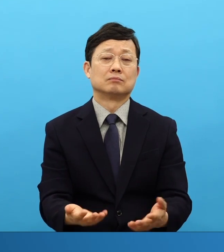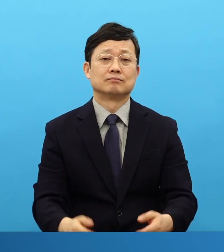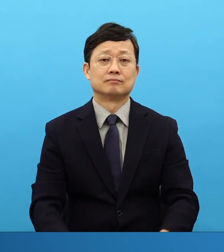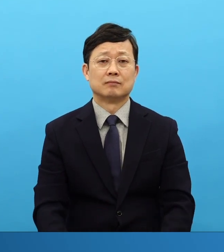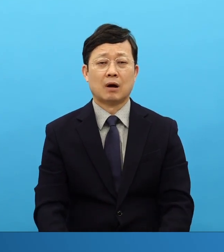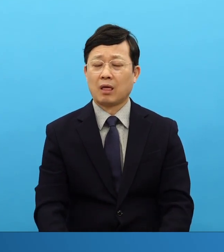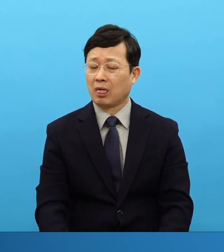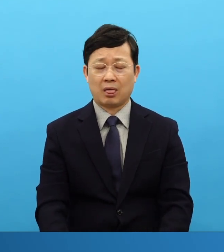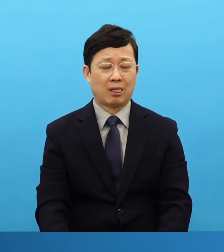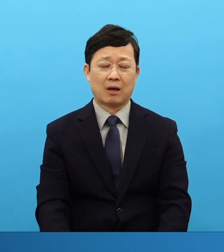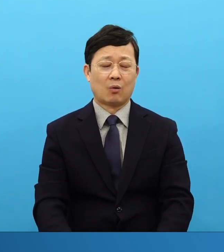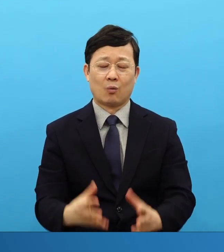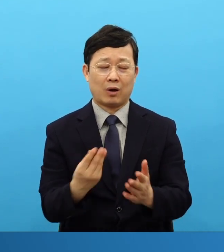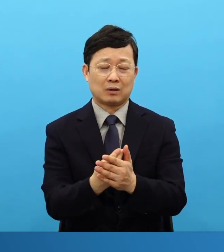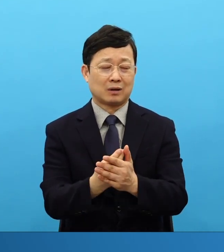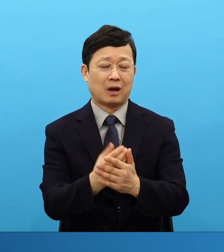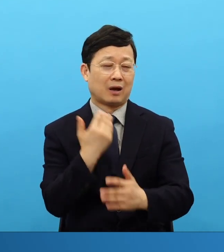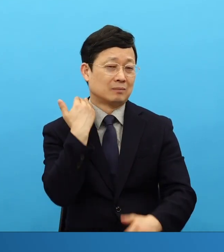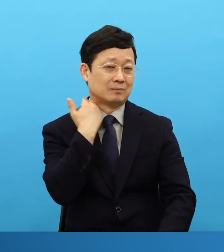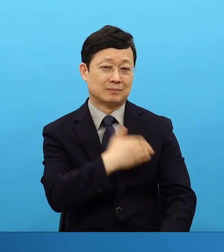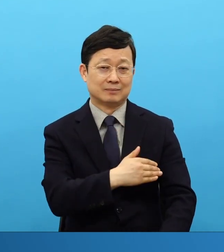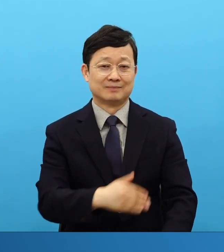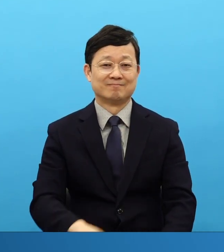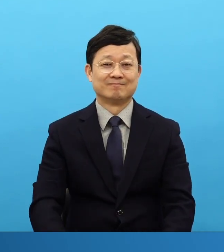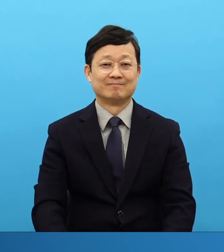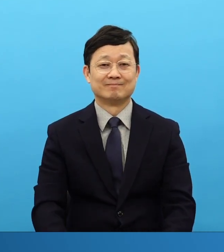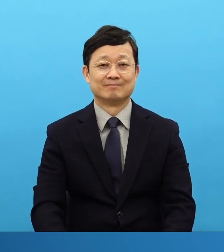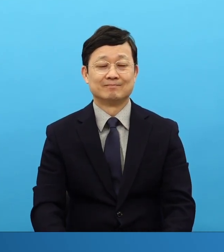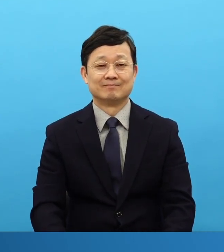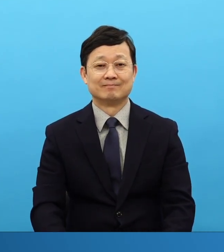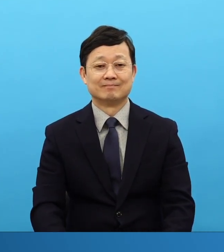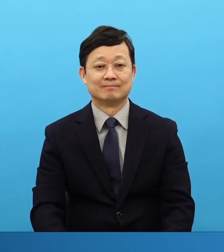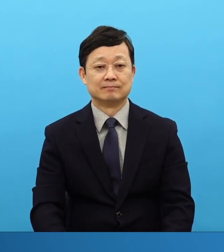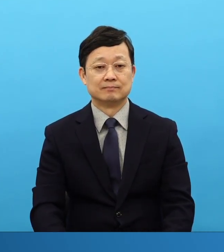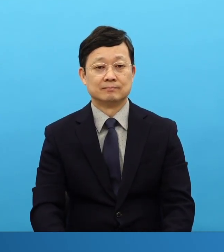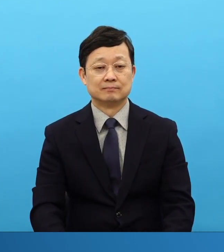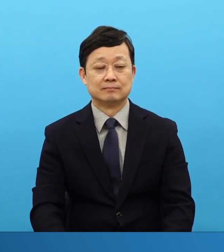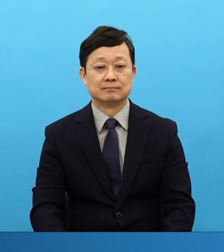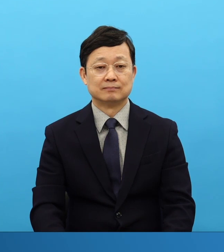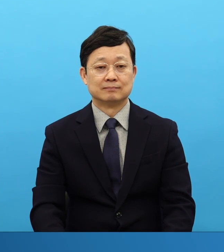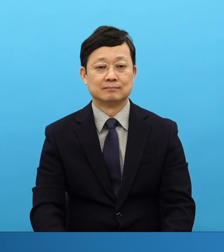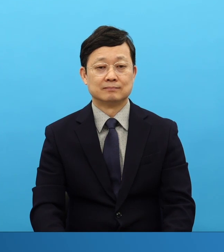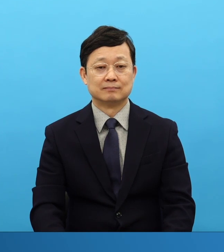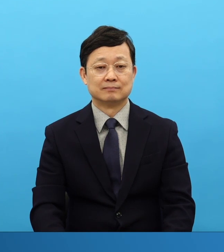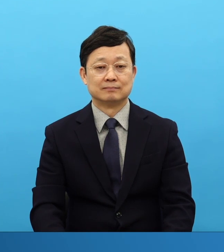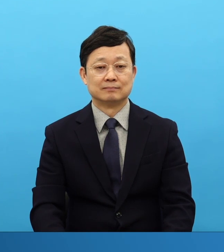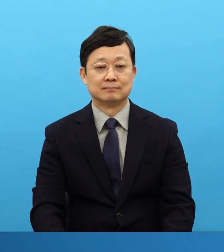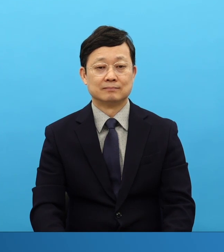말도 안 되는 짓만 골라서 하니까요. And then they go around doing these nonsensical things. 그리고 뭡니까? Then what else?